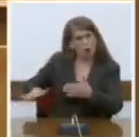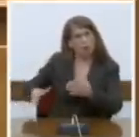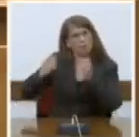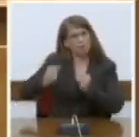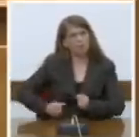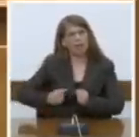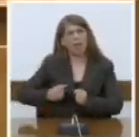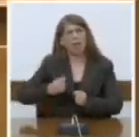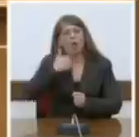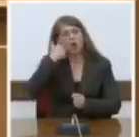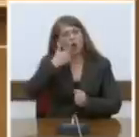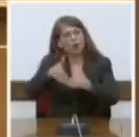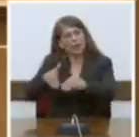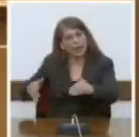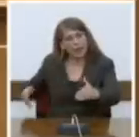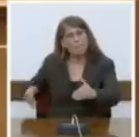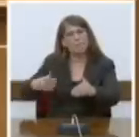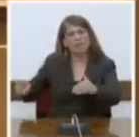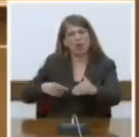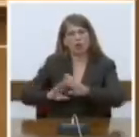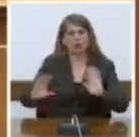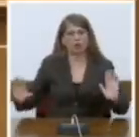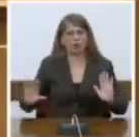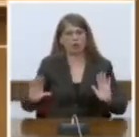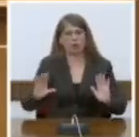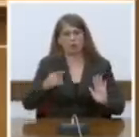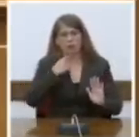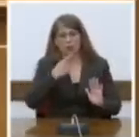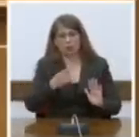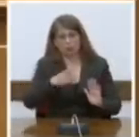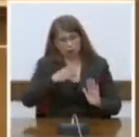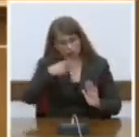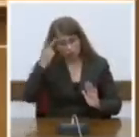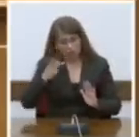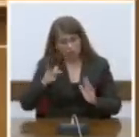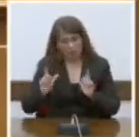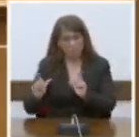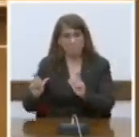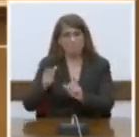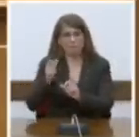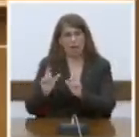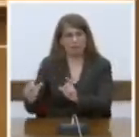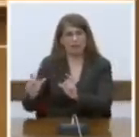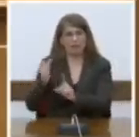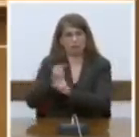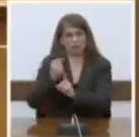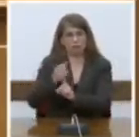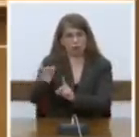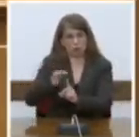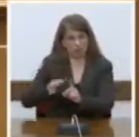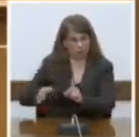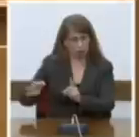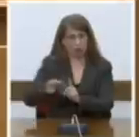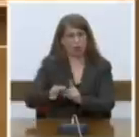γραμμές, την εδαφική ακεραιότητα της Ελλάδας, το αναφέρετο δικαίωμα αμυντικής προάσπισης και ιδιαίτερα των ελληνικών νησιών, αλλά και με